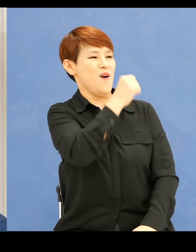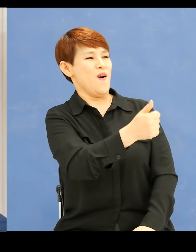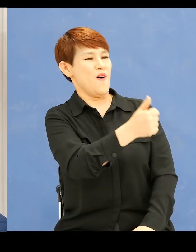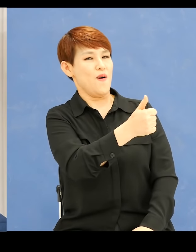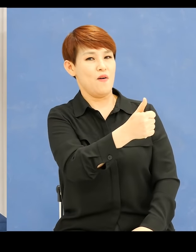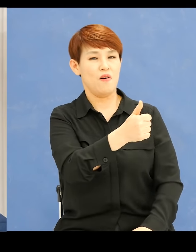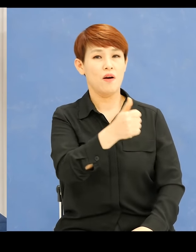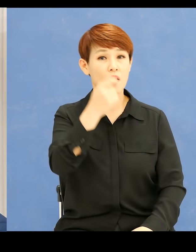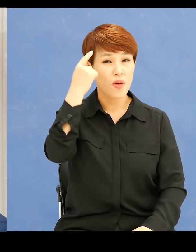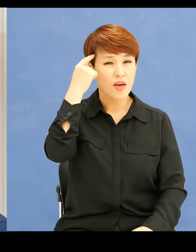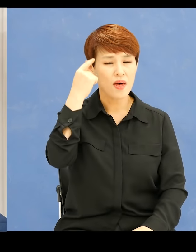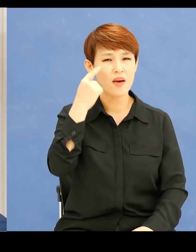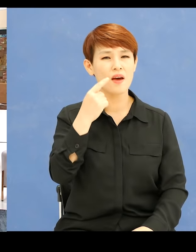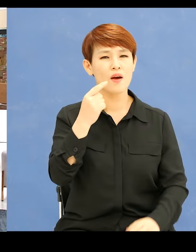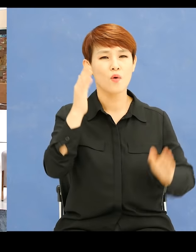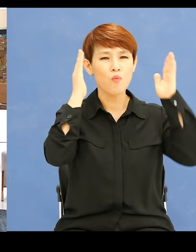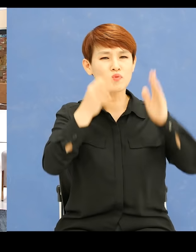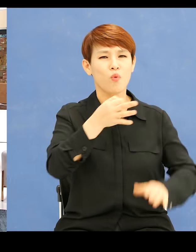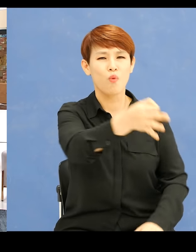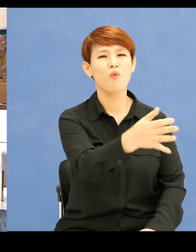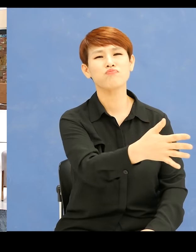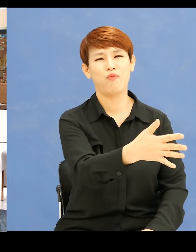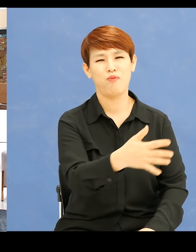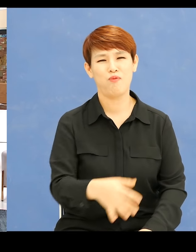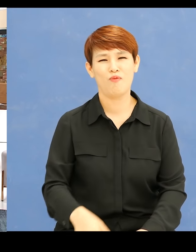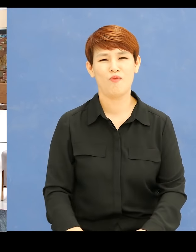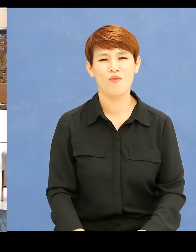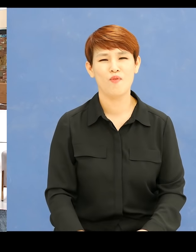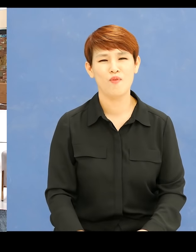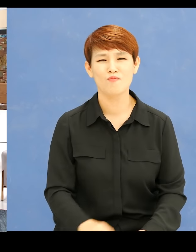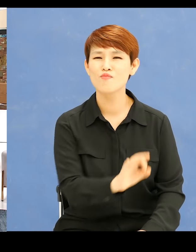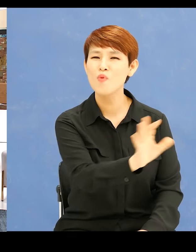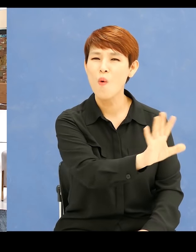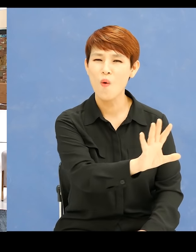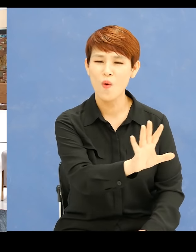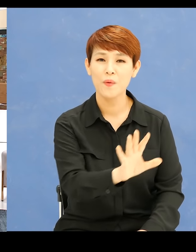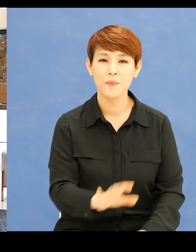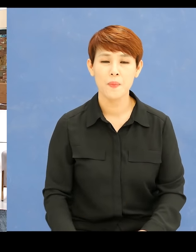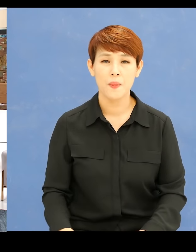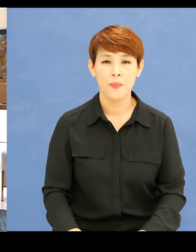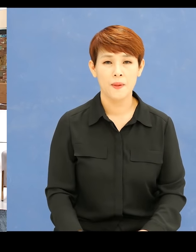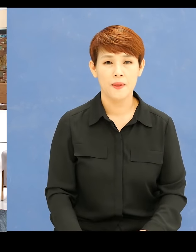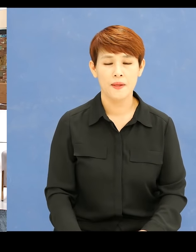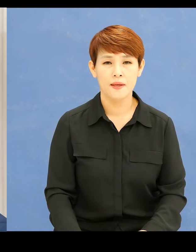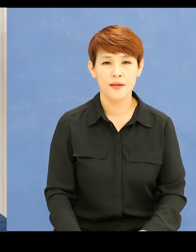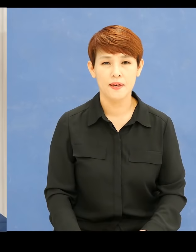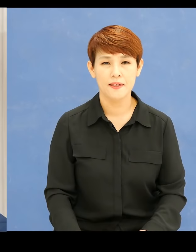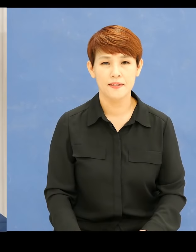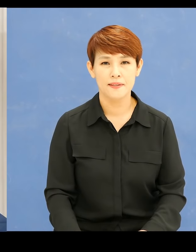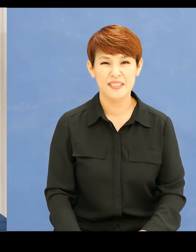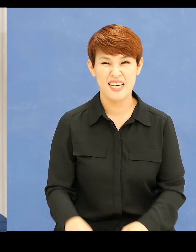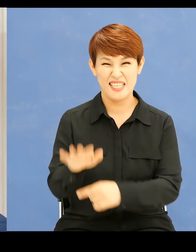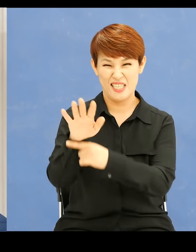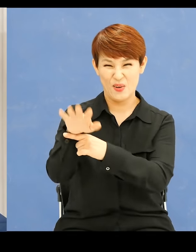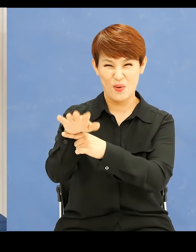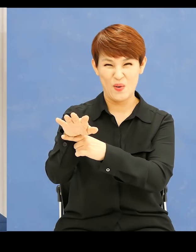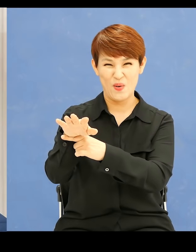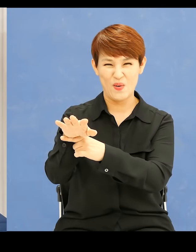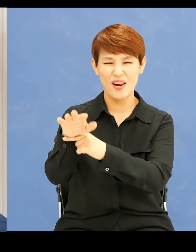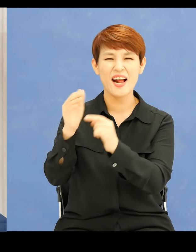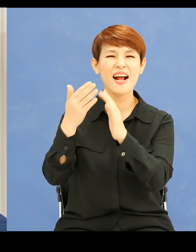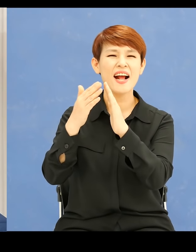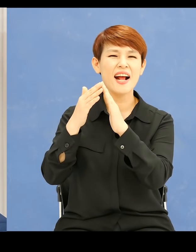왜냐하면 사관학교가 이제 학비가 들지 않잖아요. 예. 네. 가정이 이제 저희 부모님 참 좋으신 분이셨지만 네. 전형적인 이제